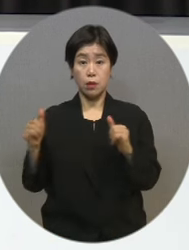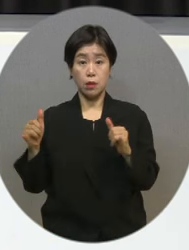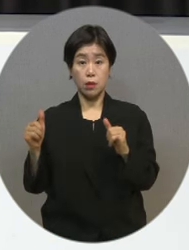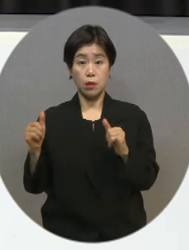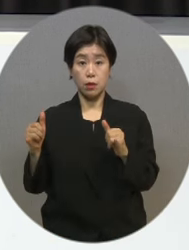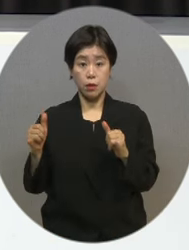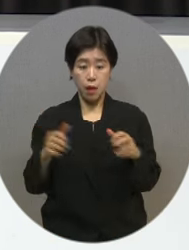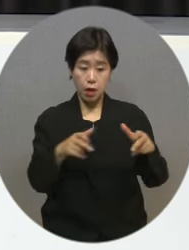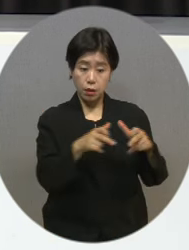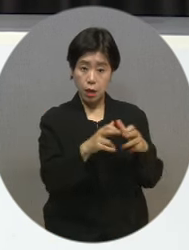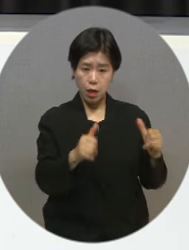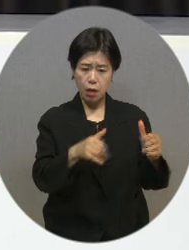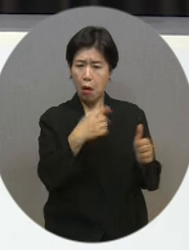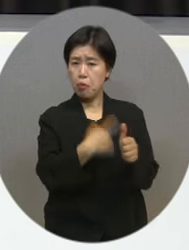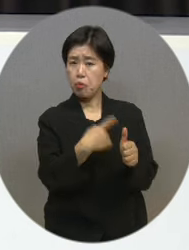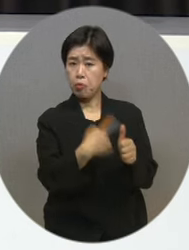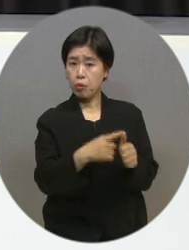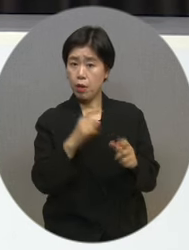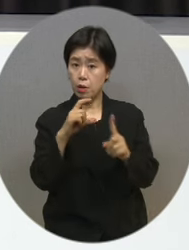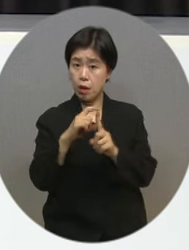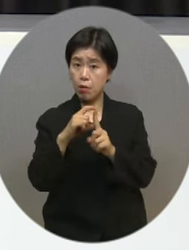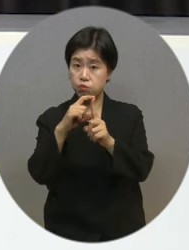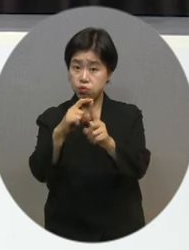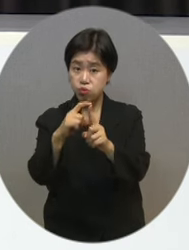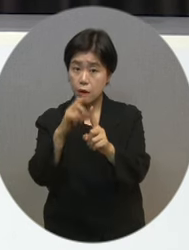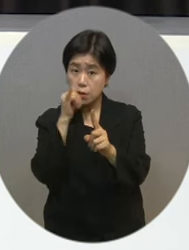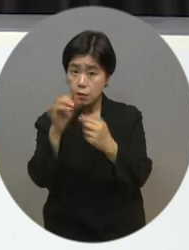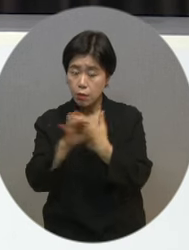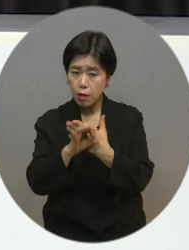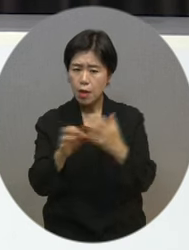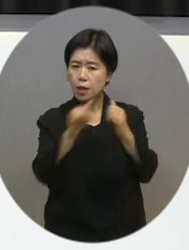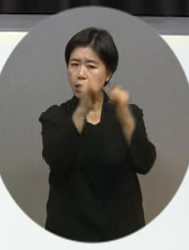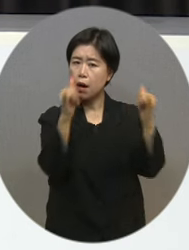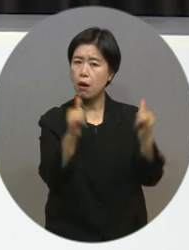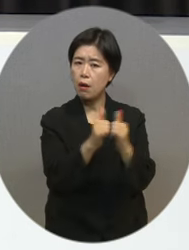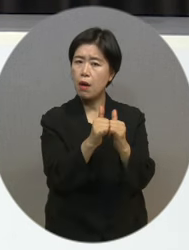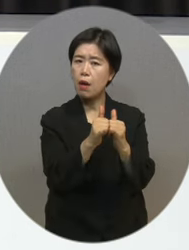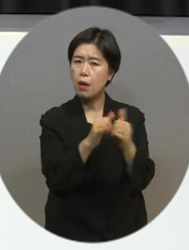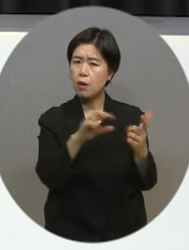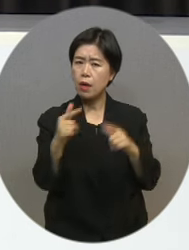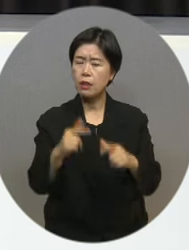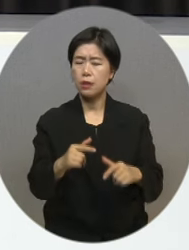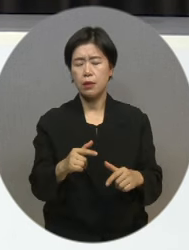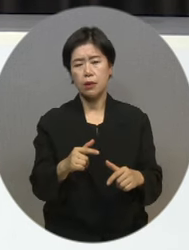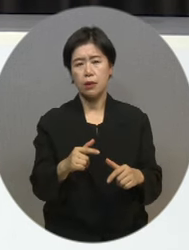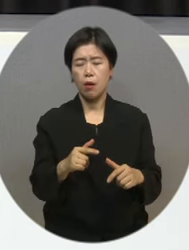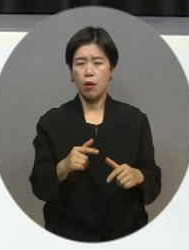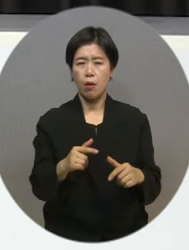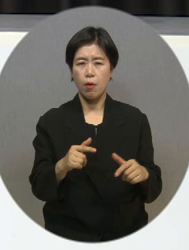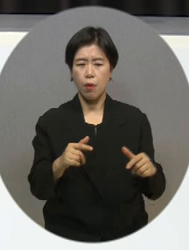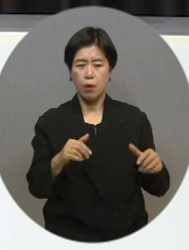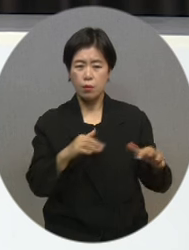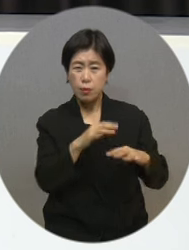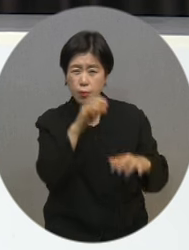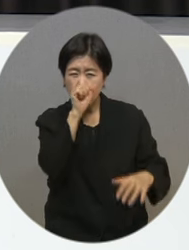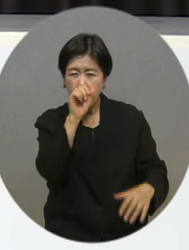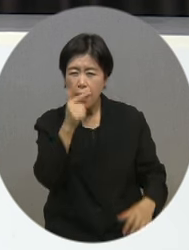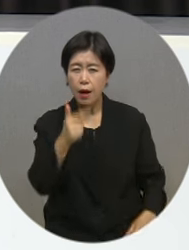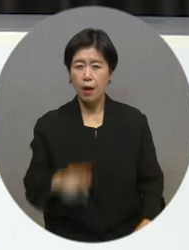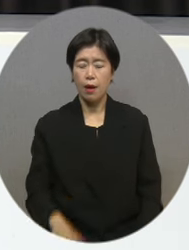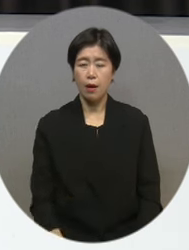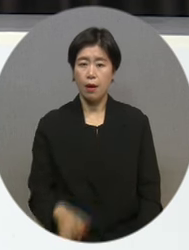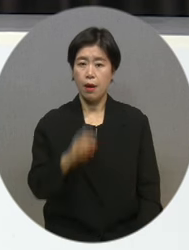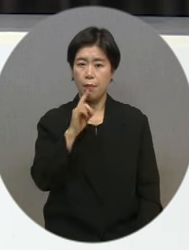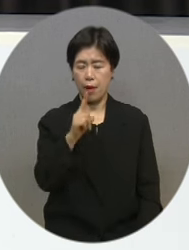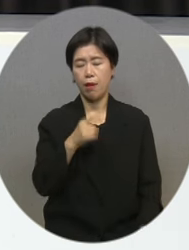파급력, 사회적 파급력이 너무 크다. 그렇겠죠. 그래서 우리 사회는 정치인들을 굉장히